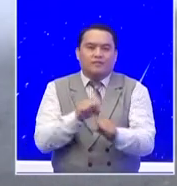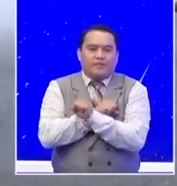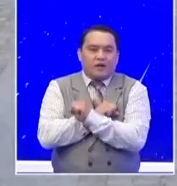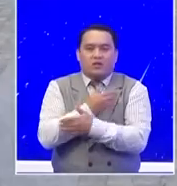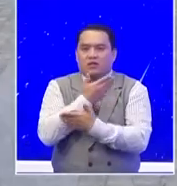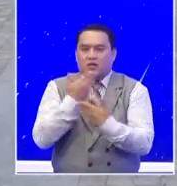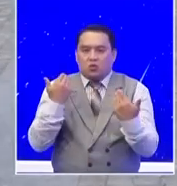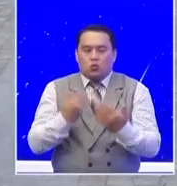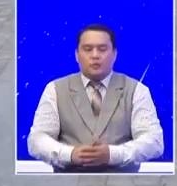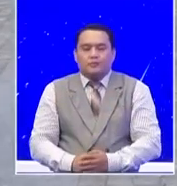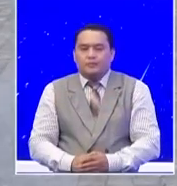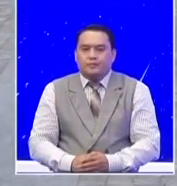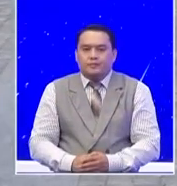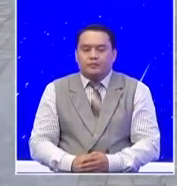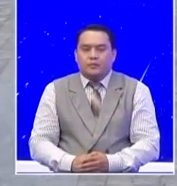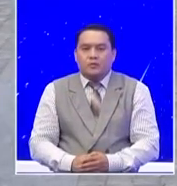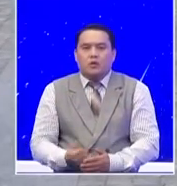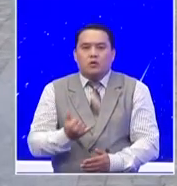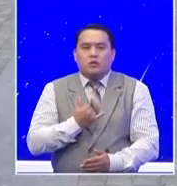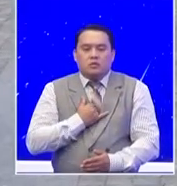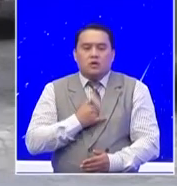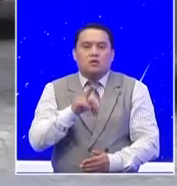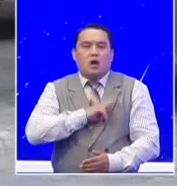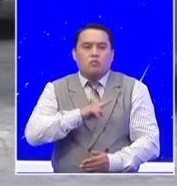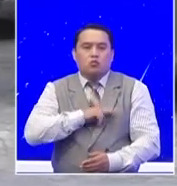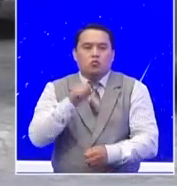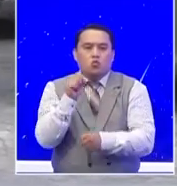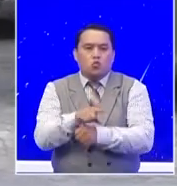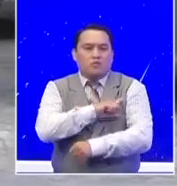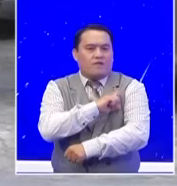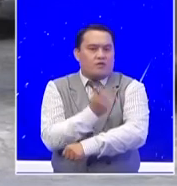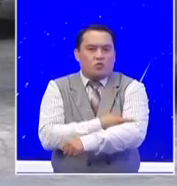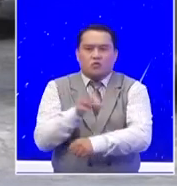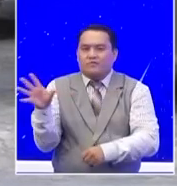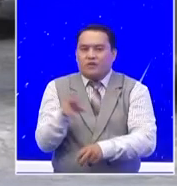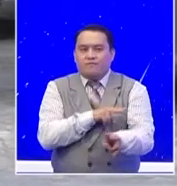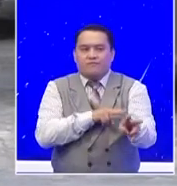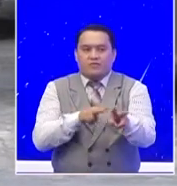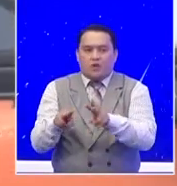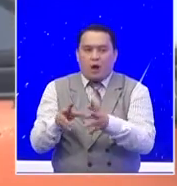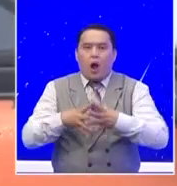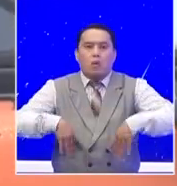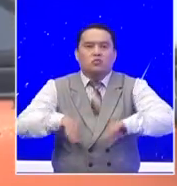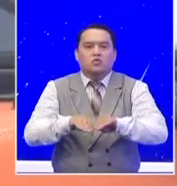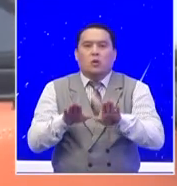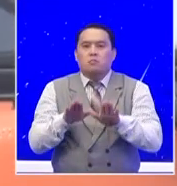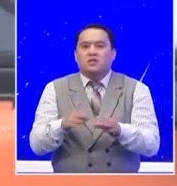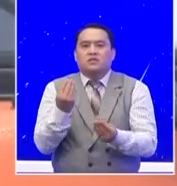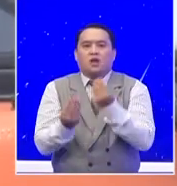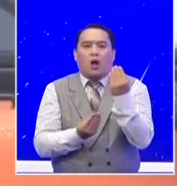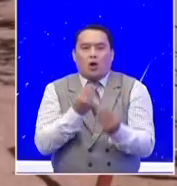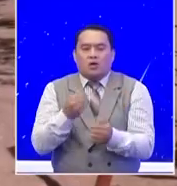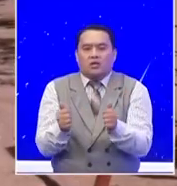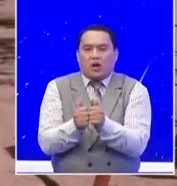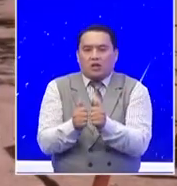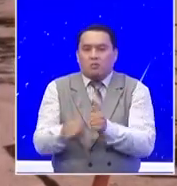смены. Дезинфекционные мероприятия по поручению акима области усилили во всех районах. Под особым вниманием общественные места, детские площадки и